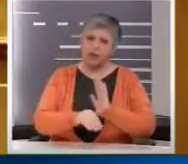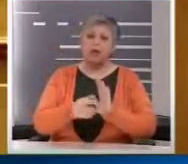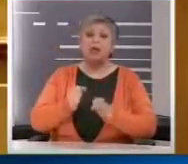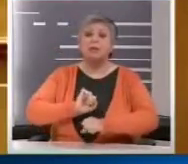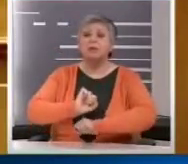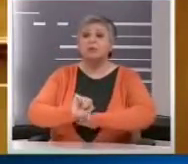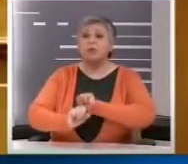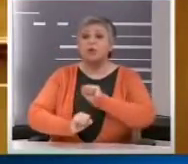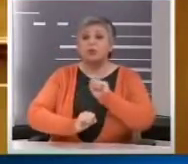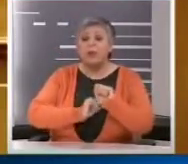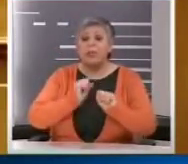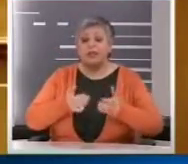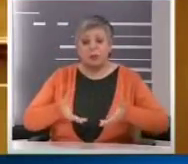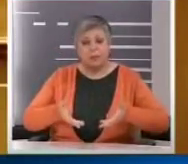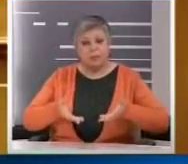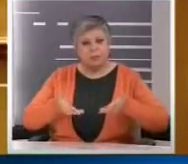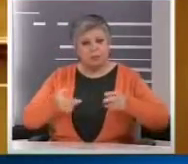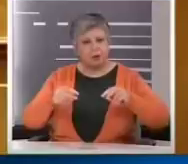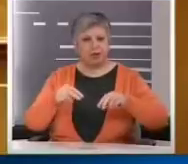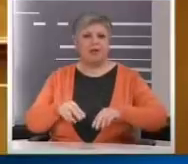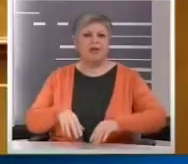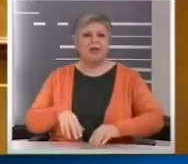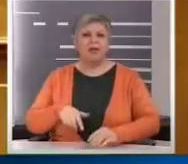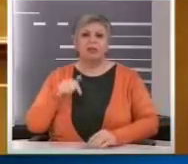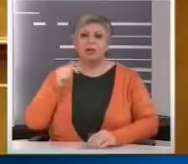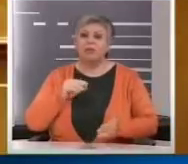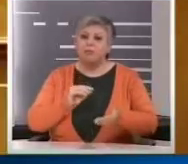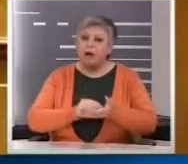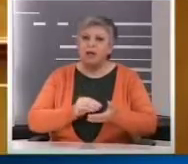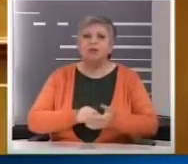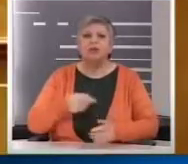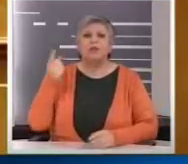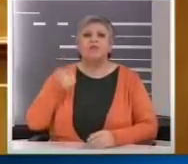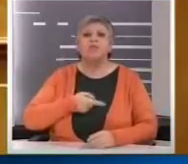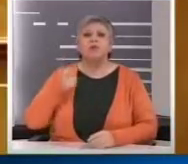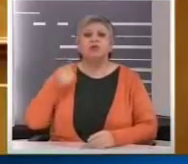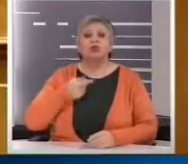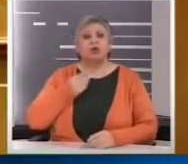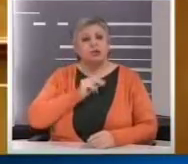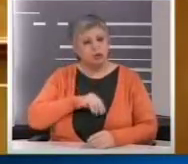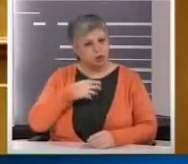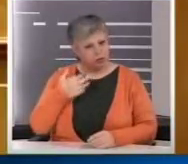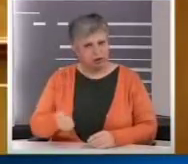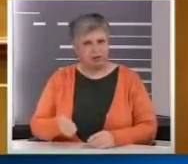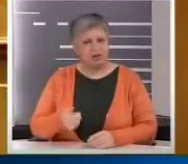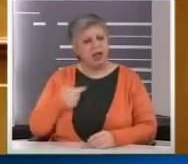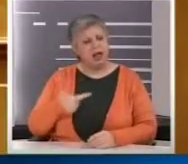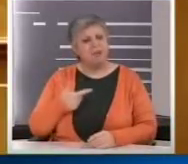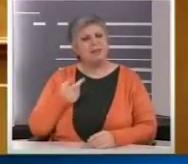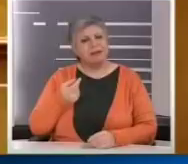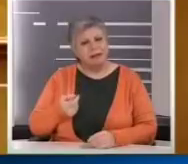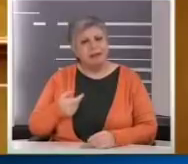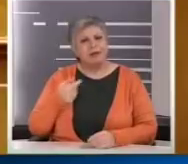το αναπτύσσουμε. Μας κατηγορείτε γιατί αλλάξαμε τον νόμο για τις προμήθειες και τον οποίο σιγά σιγά